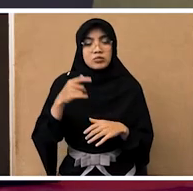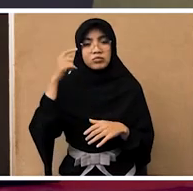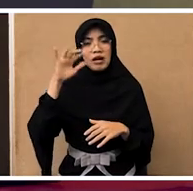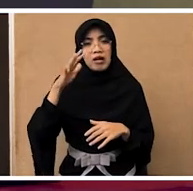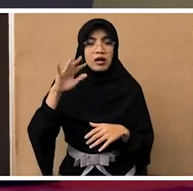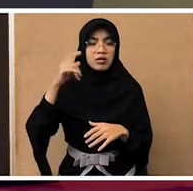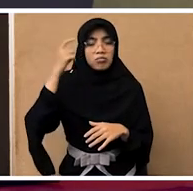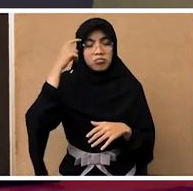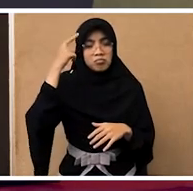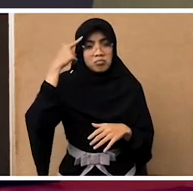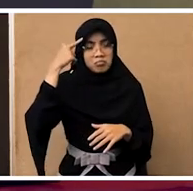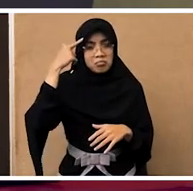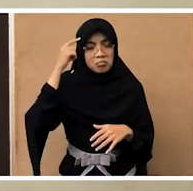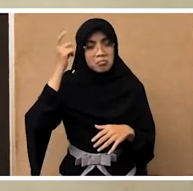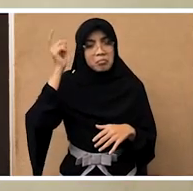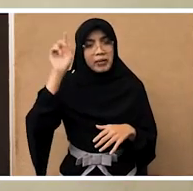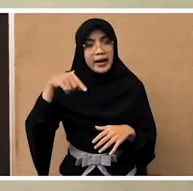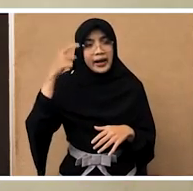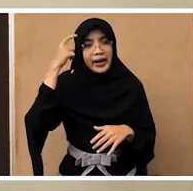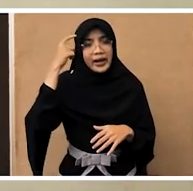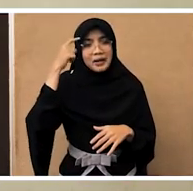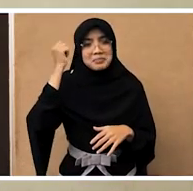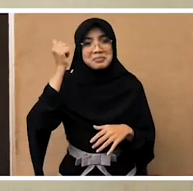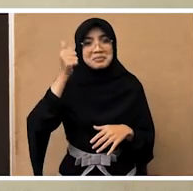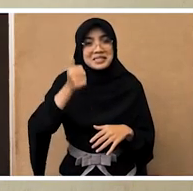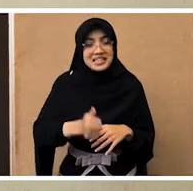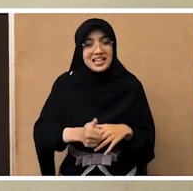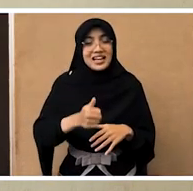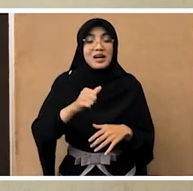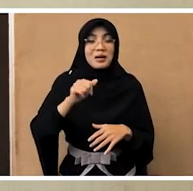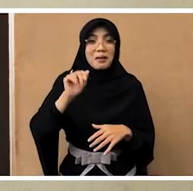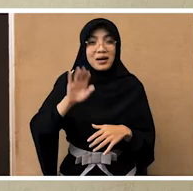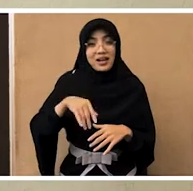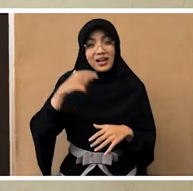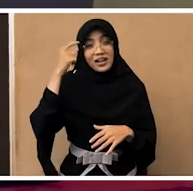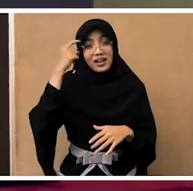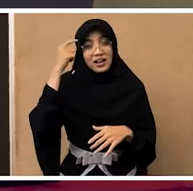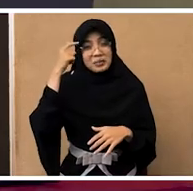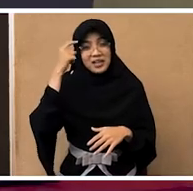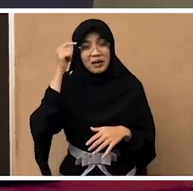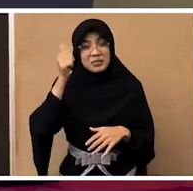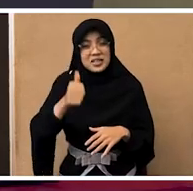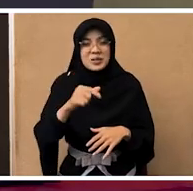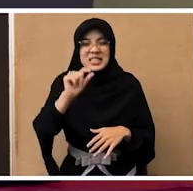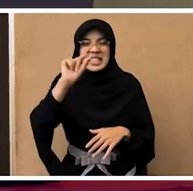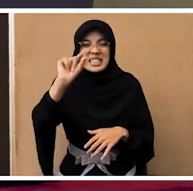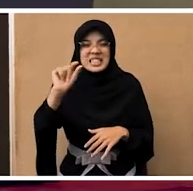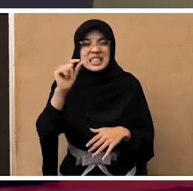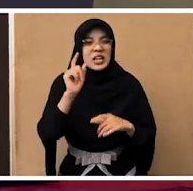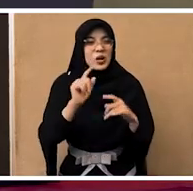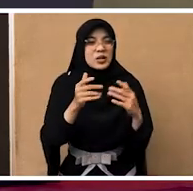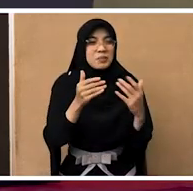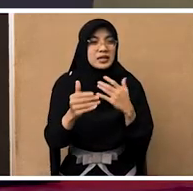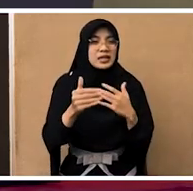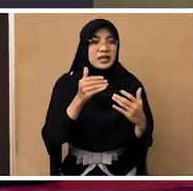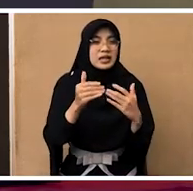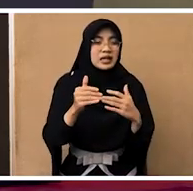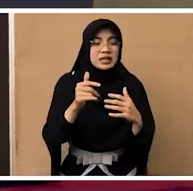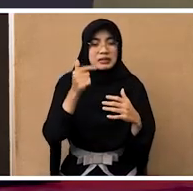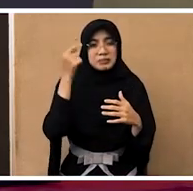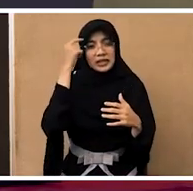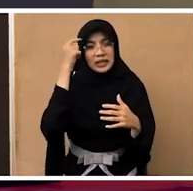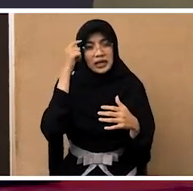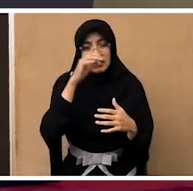jadi kadang apa proporsi yang cakep menggunakan pikirannya itu lebih sedikit dibandingkan yang tidak cakep menggunakan